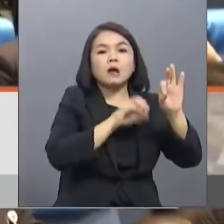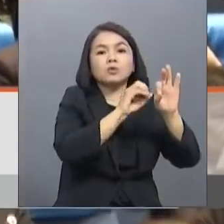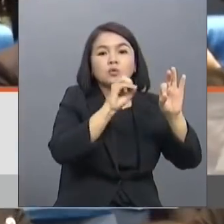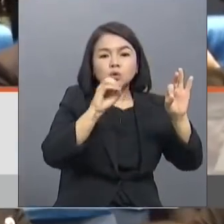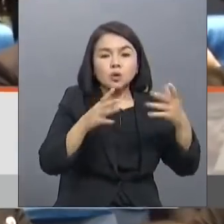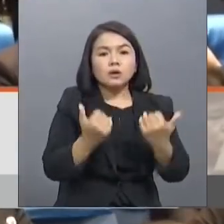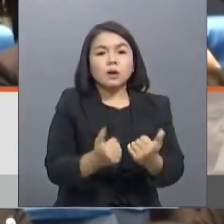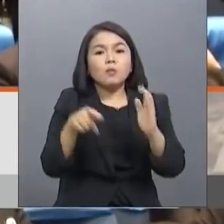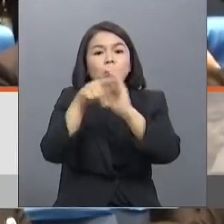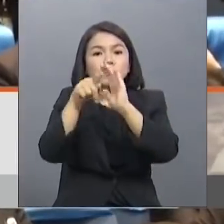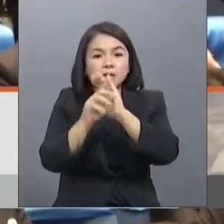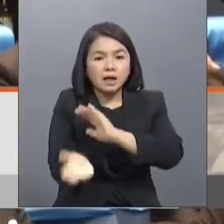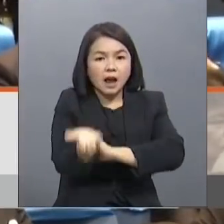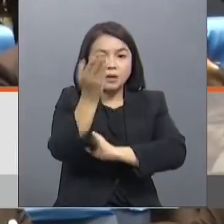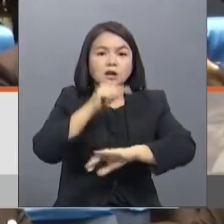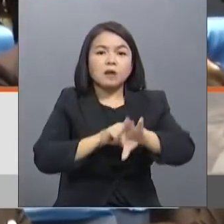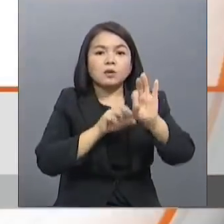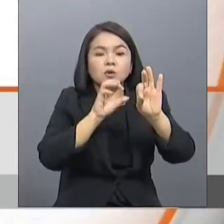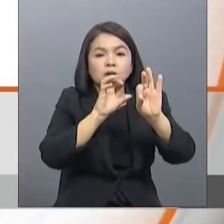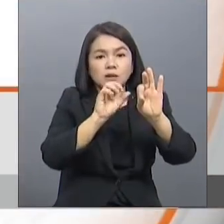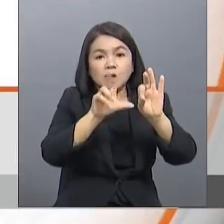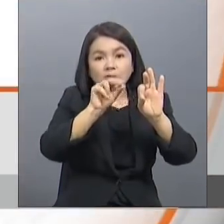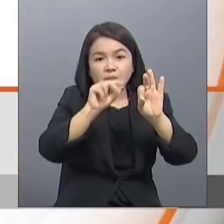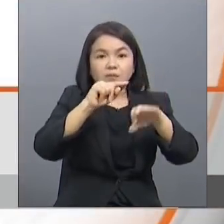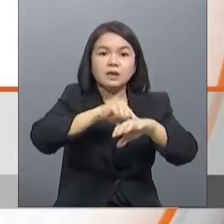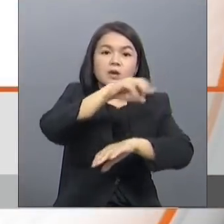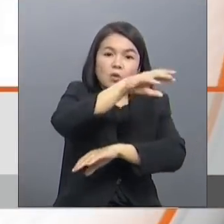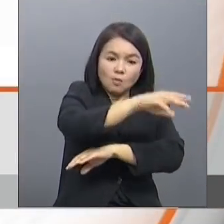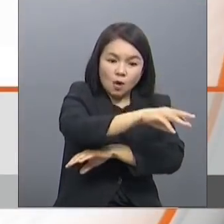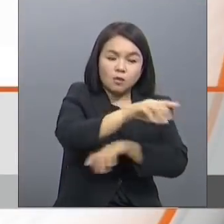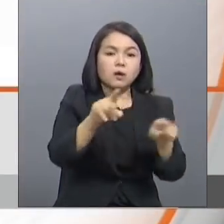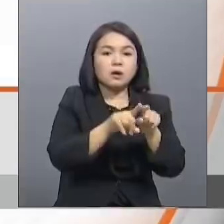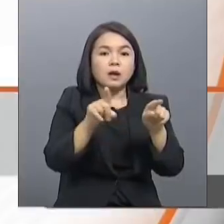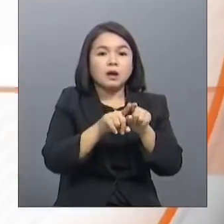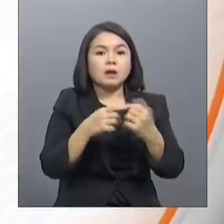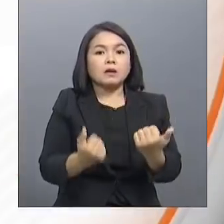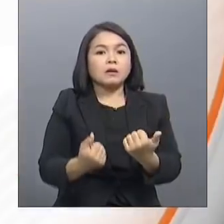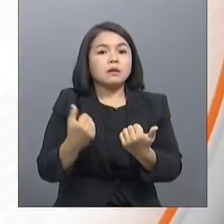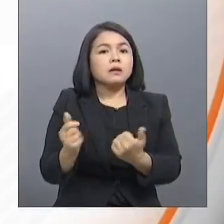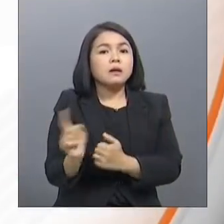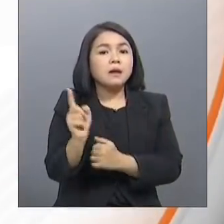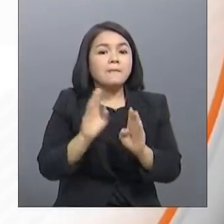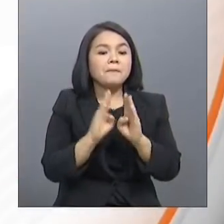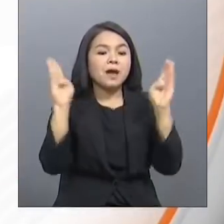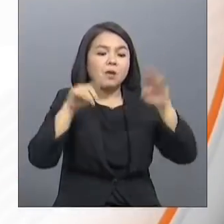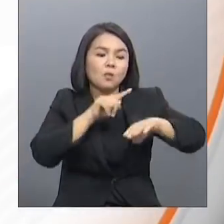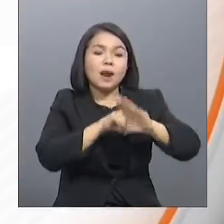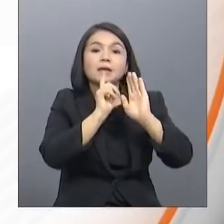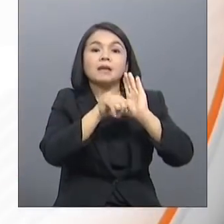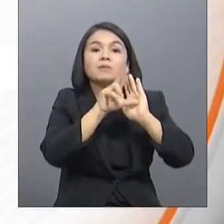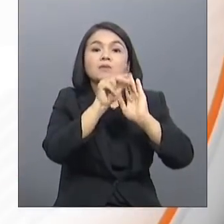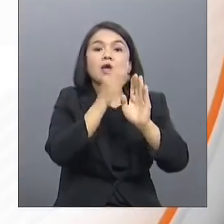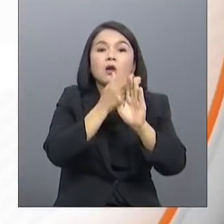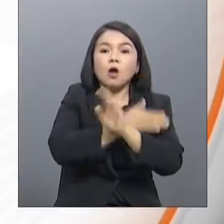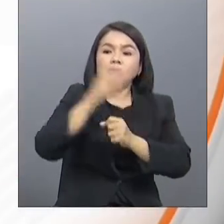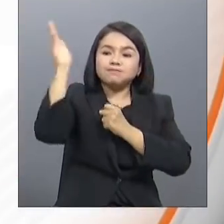อดีเวลา 9.30 นาทีถึง 18.าทีและการพระชุมของแต่ละวันเปิดให้สมาชิใช้เวลา 30 นาทีใ